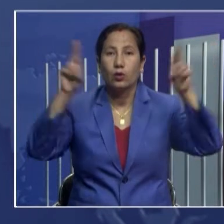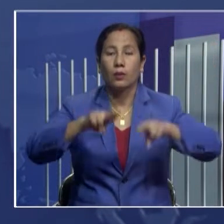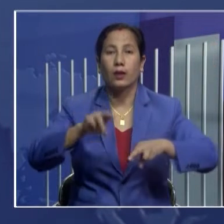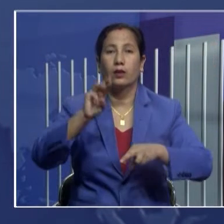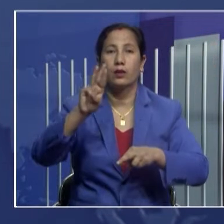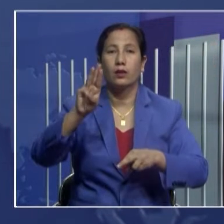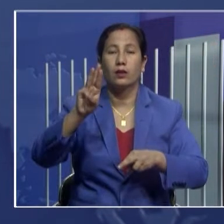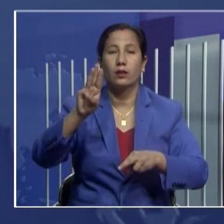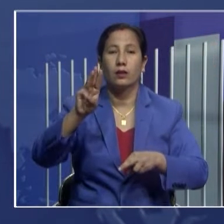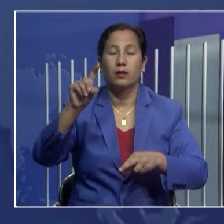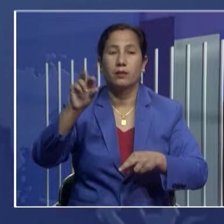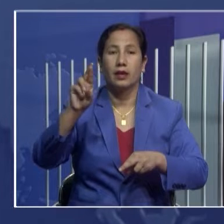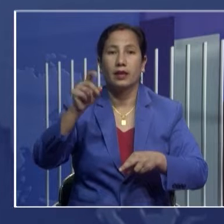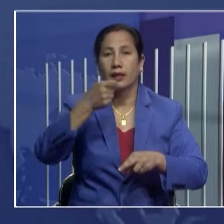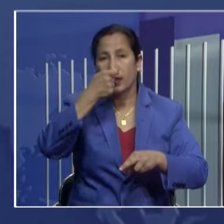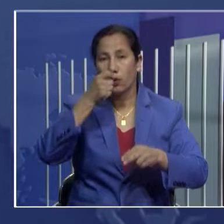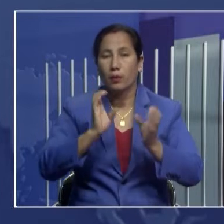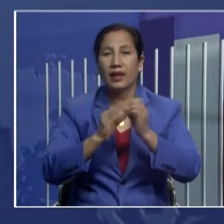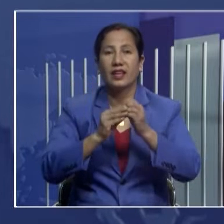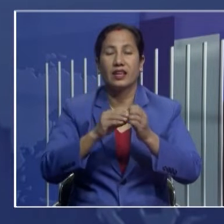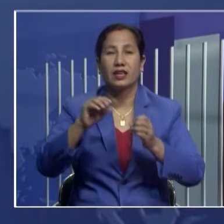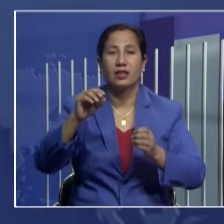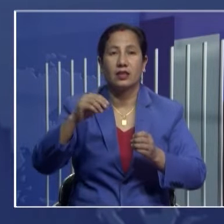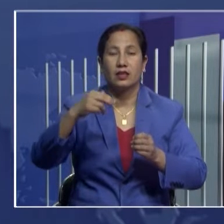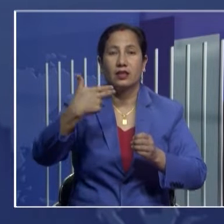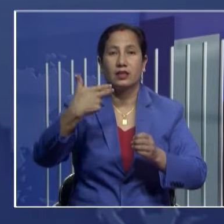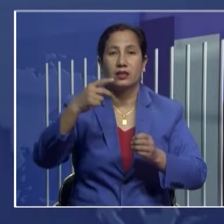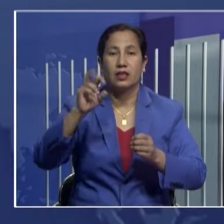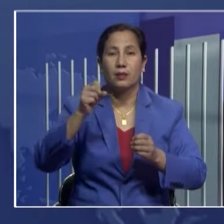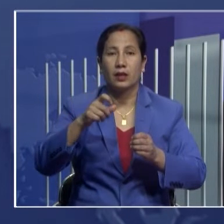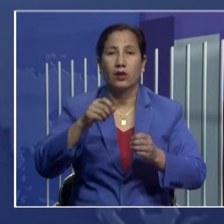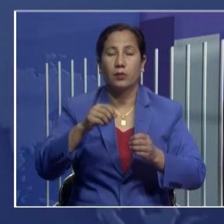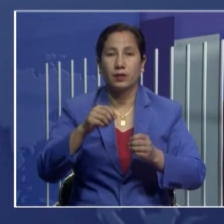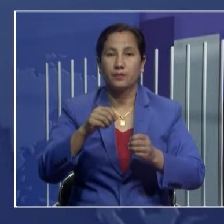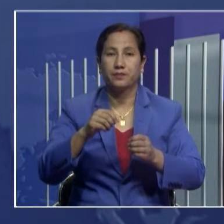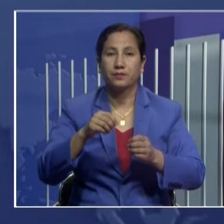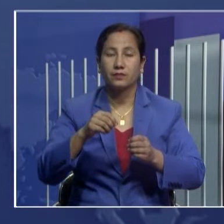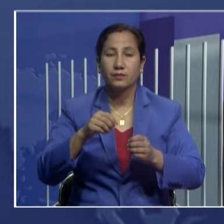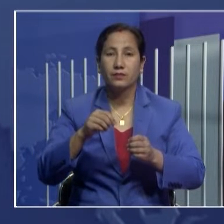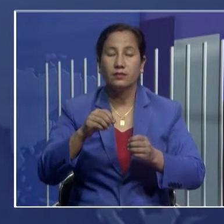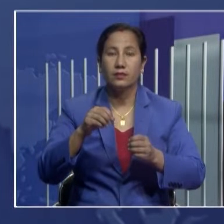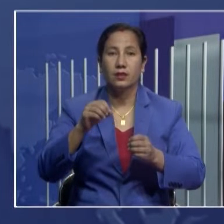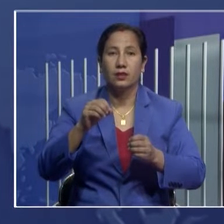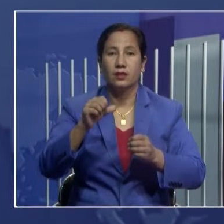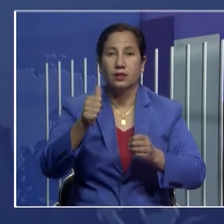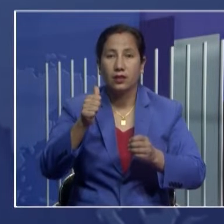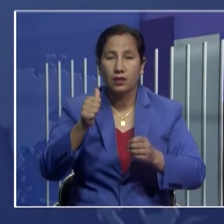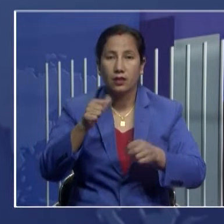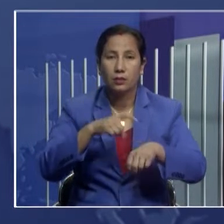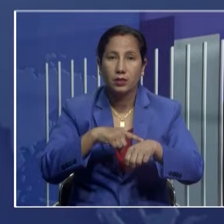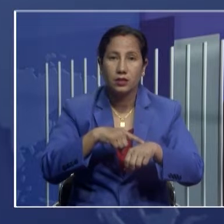गाउँपालिका तार्केबाङ भन्नेमा दुर्घटना भएको छ अहिले 6:15 र